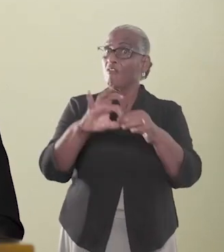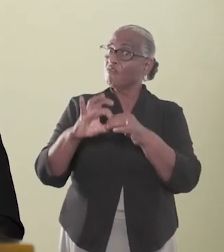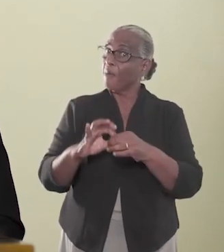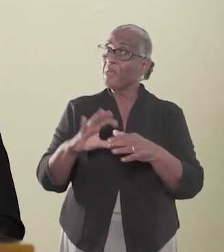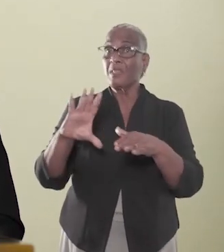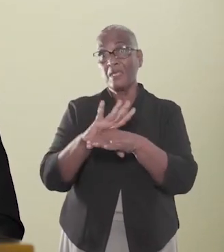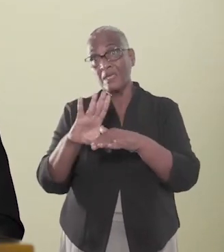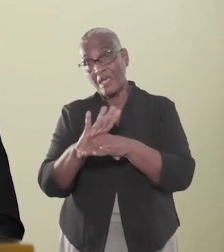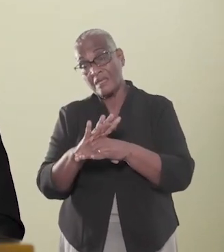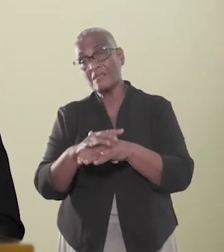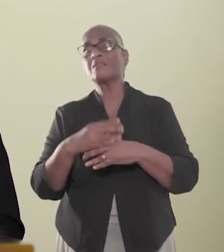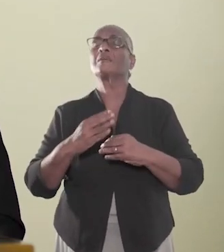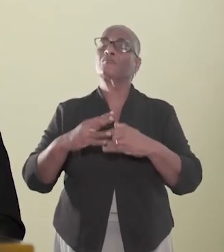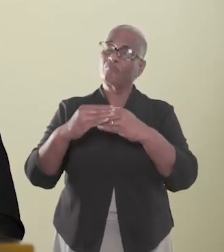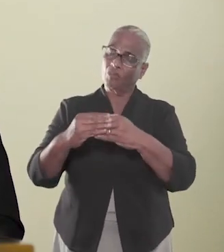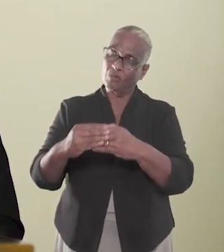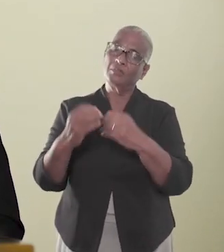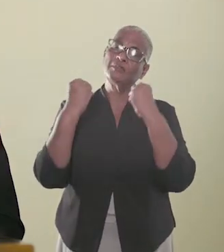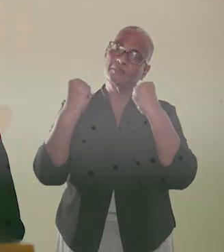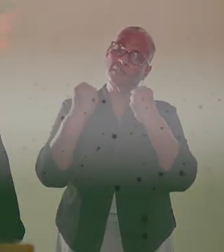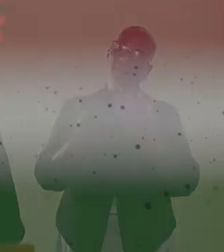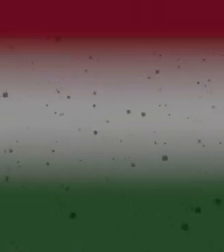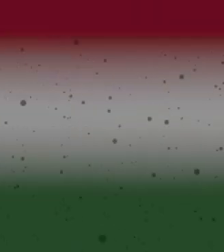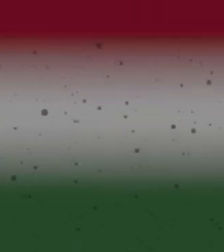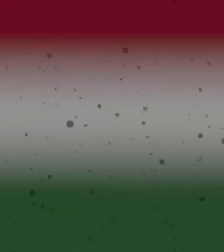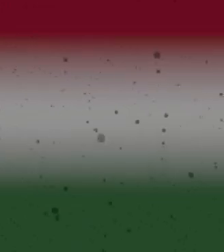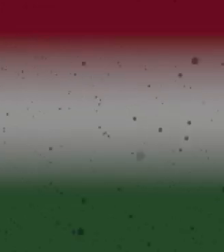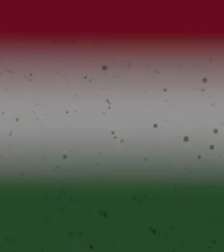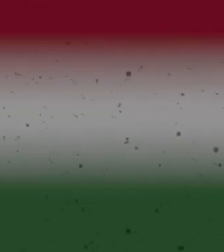Familie en nabestaanden, gecondoleerd.